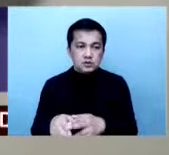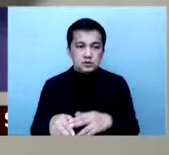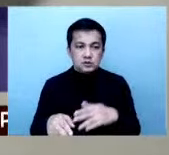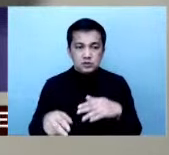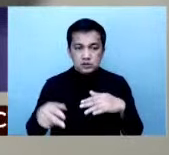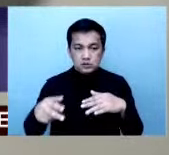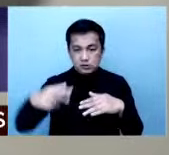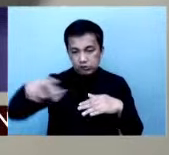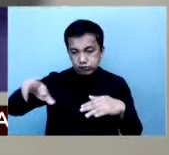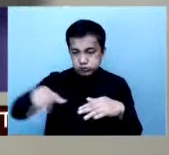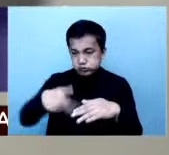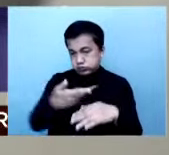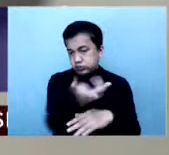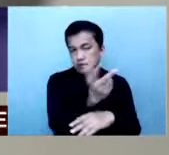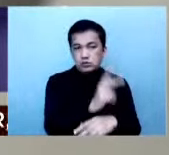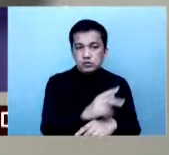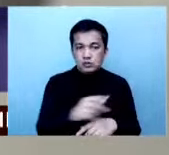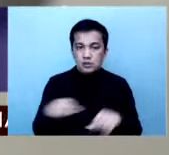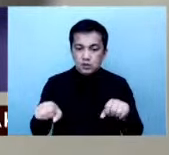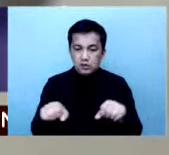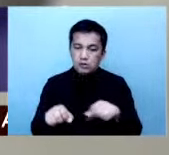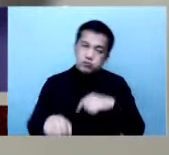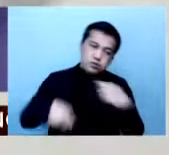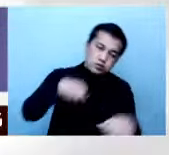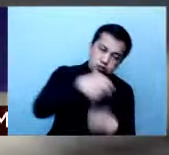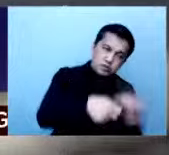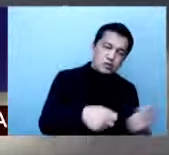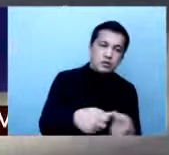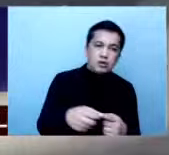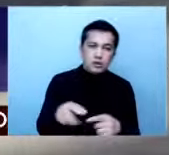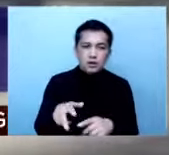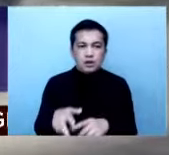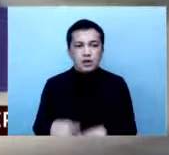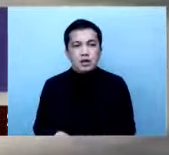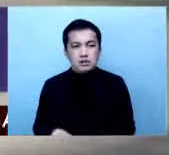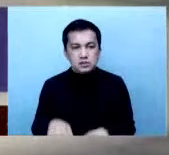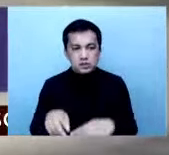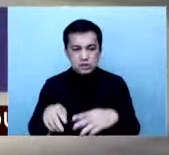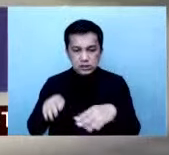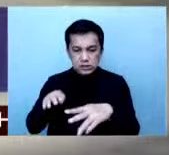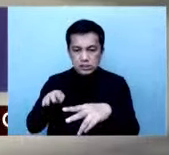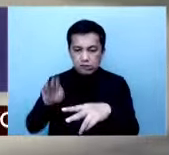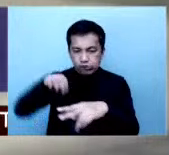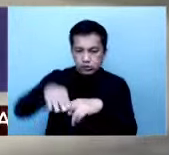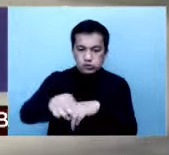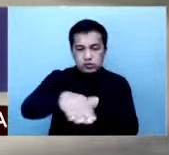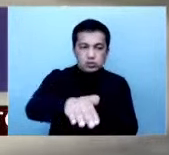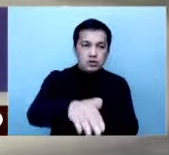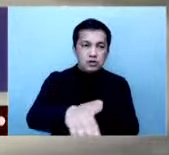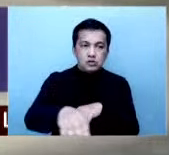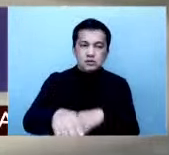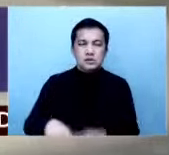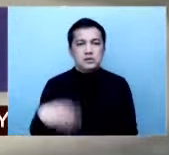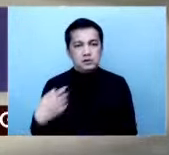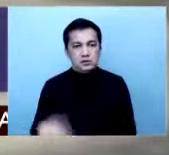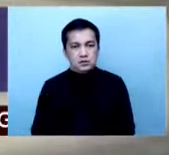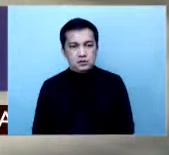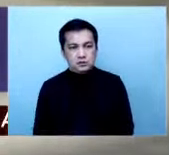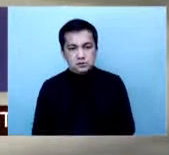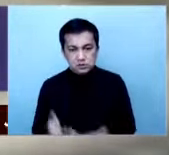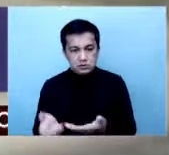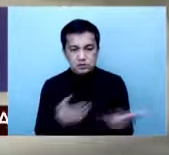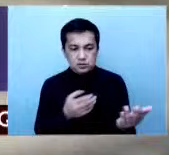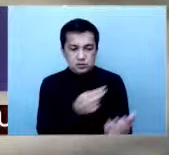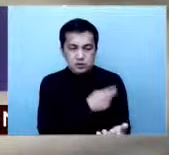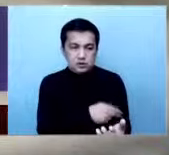Island sa k tumilap pa ng Rider at ang angkas nito nagulungan sila ng SUV na nasa kabilang Lane naisugod sa